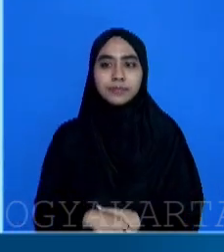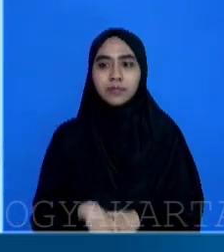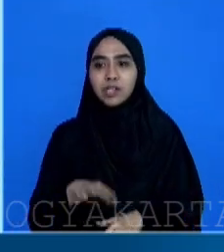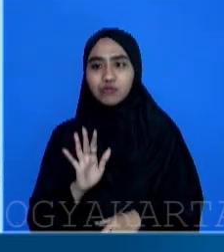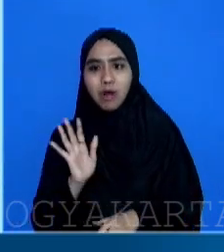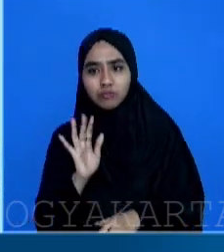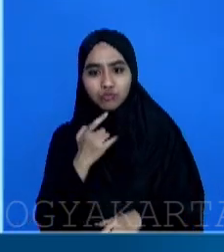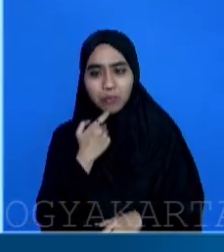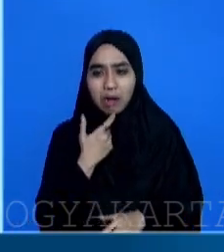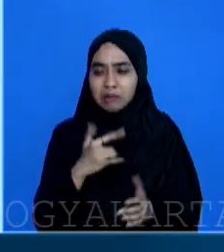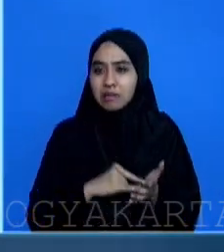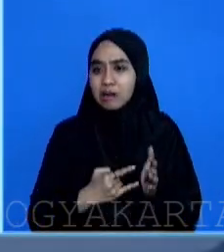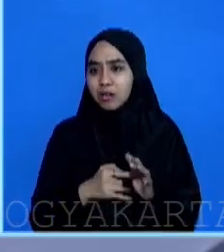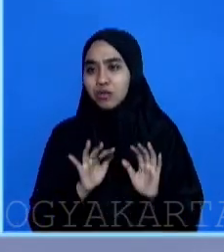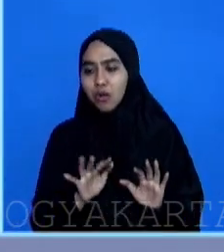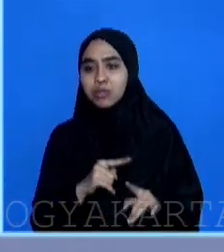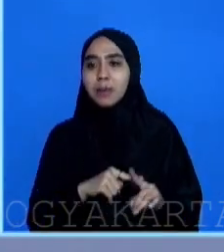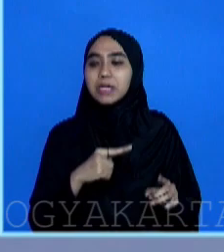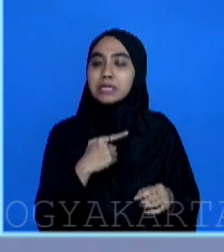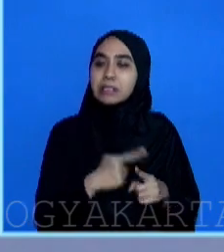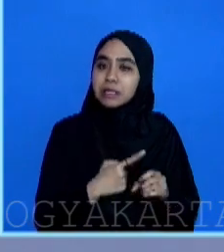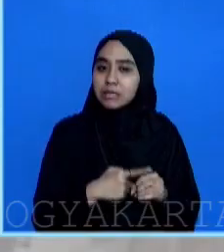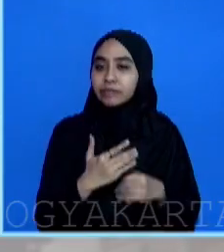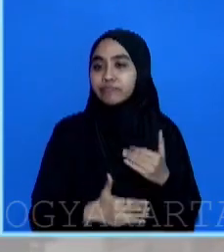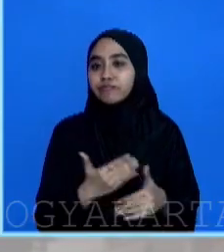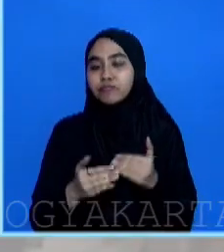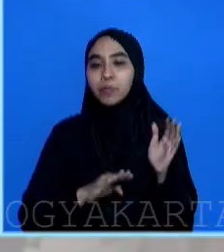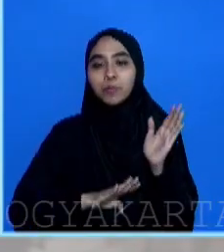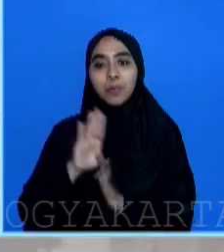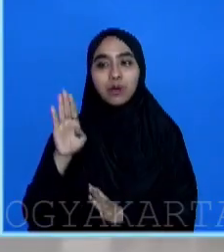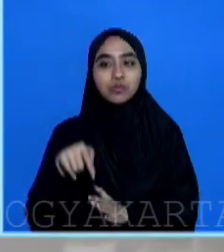teknologi, melainkan kunci keberlanjutan dan kemajuan dalam berbagai aspek kehidupan.